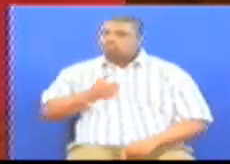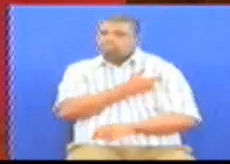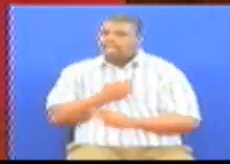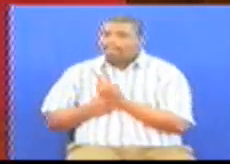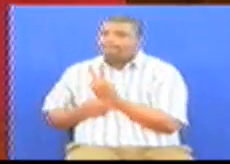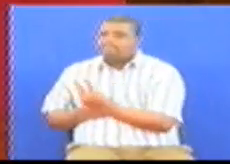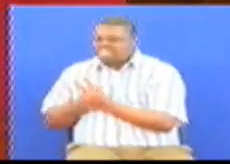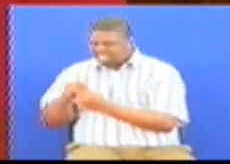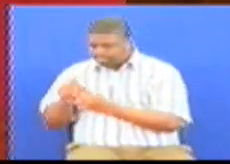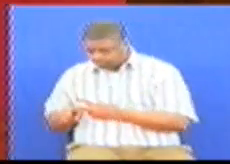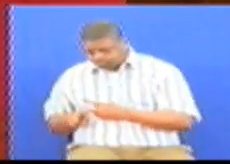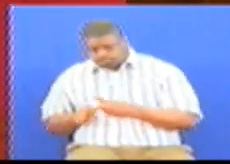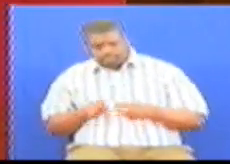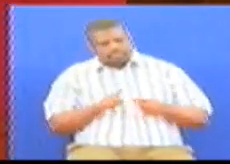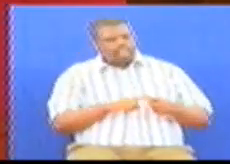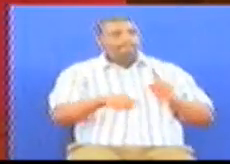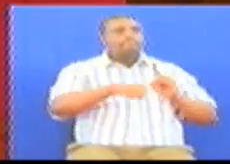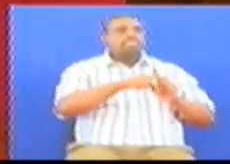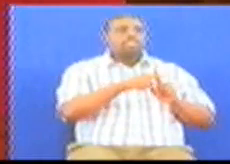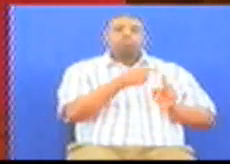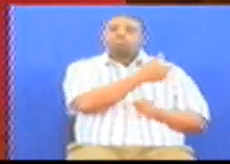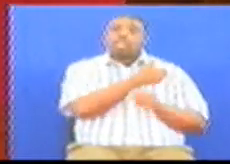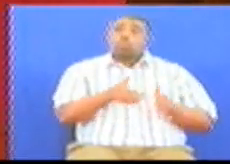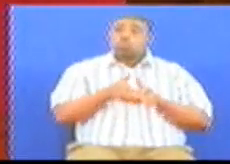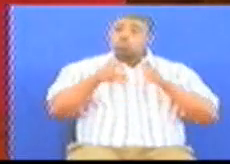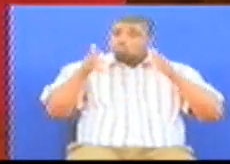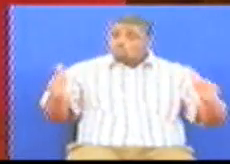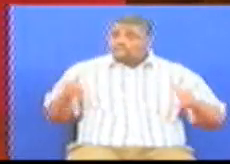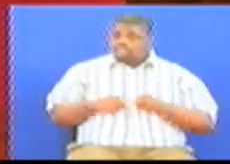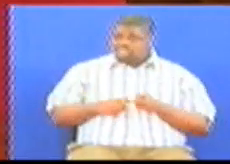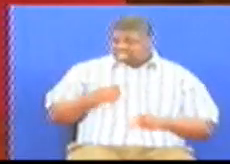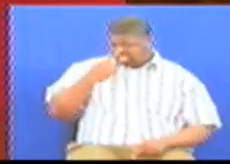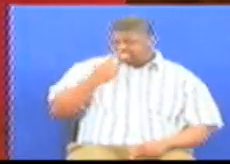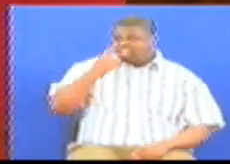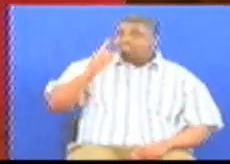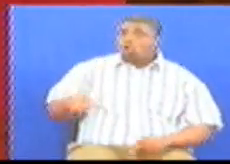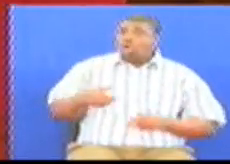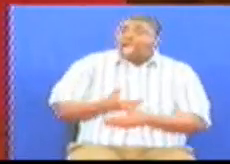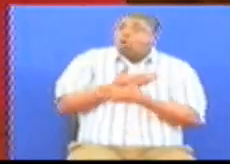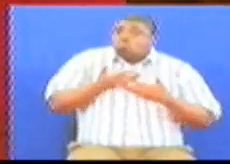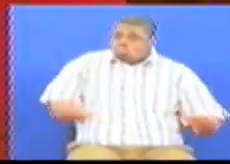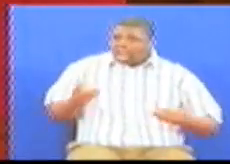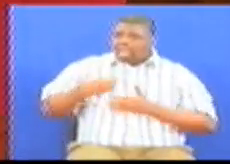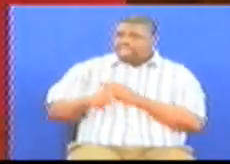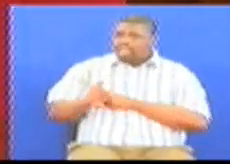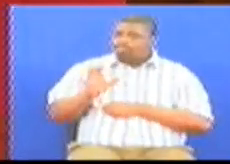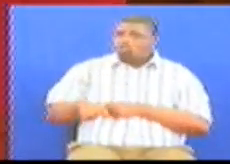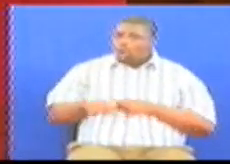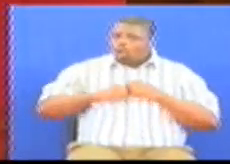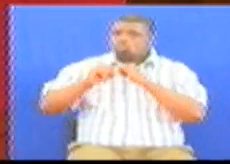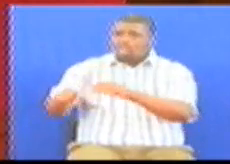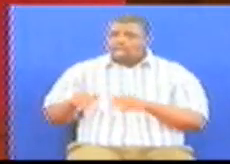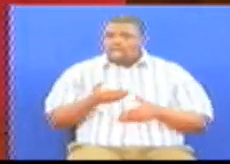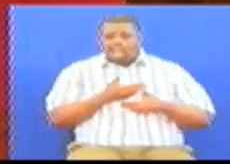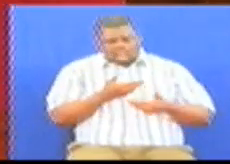mheshimiwa ni kubwa sana, hospitali Mission. Watu wanaifahamu, ina sifa kubwa sana. Hakuna katika mkoa wa Rukwa. Labda